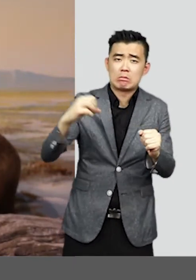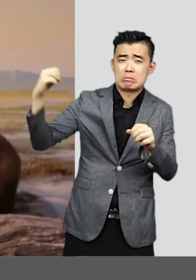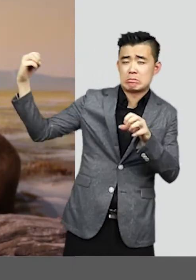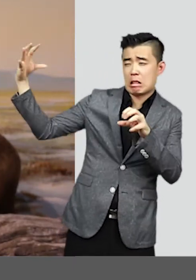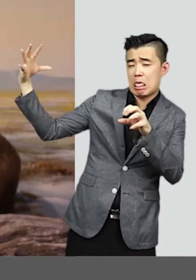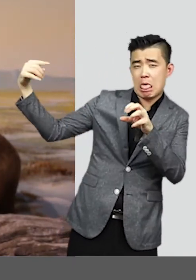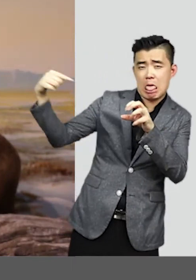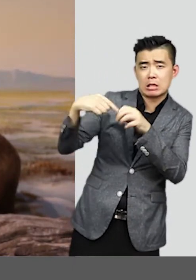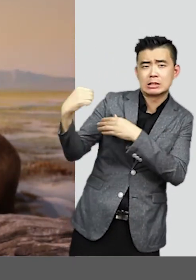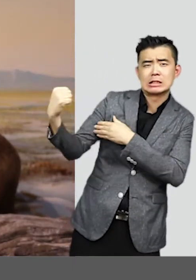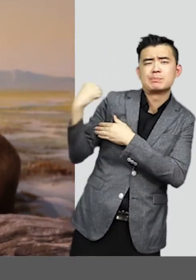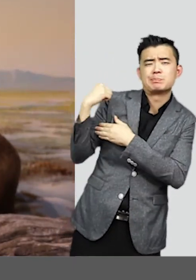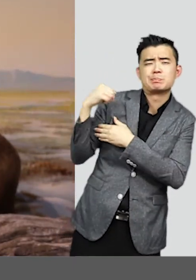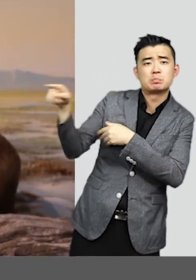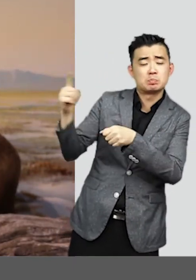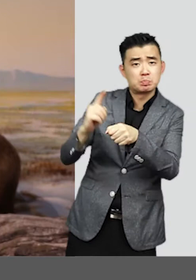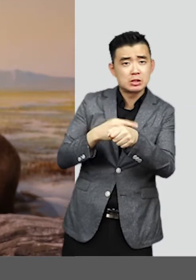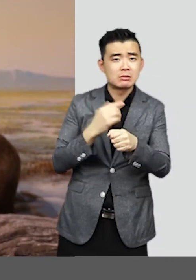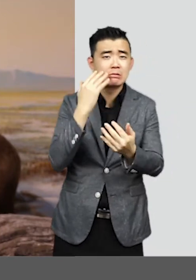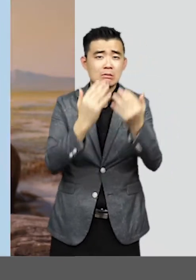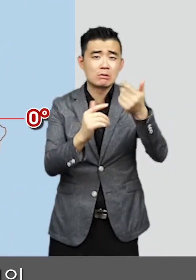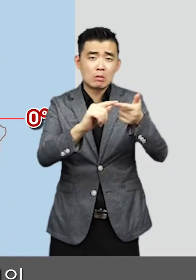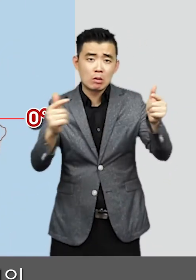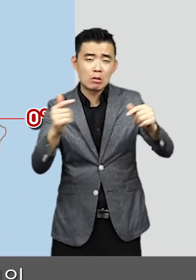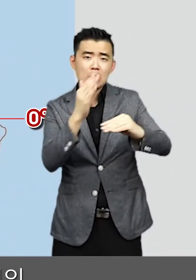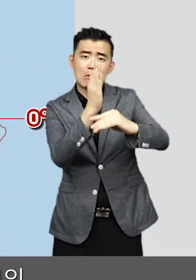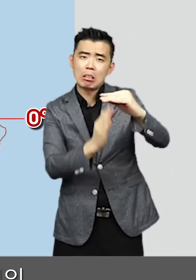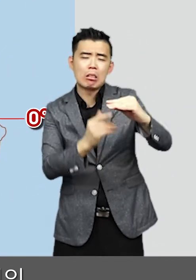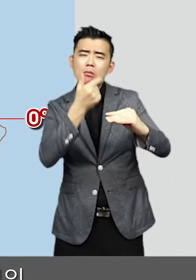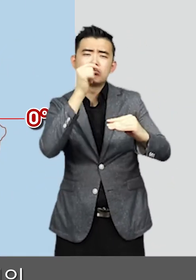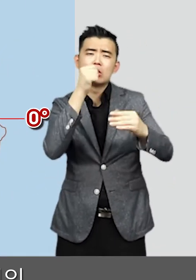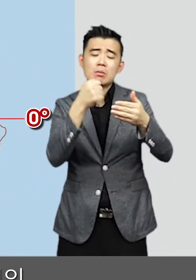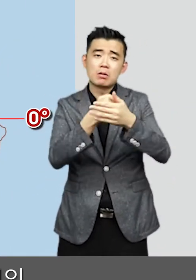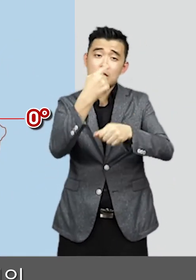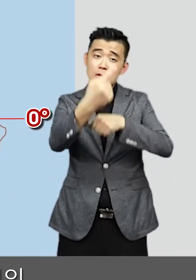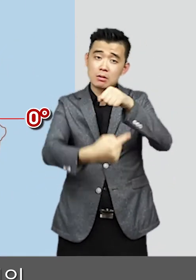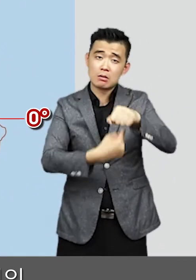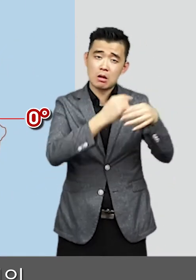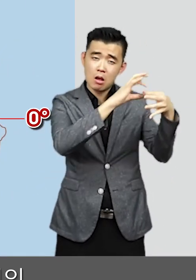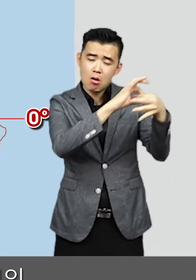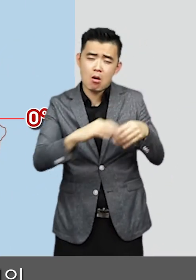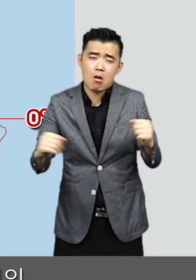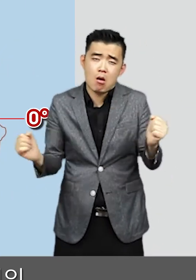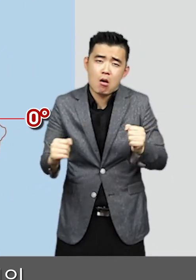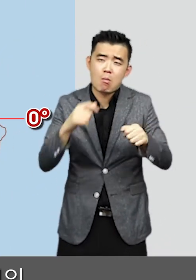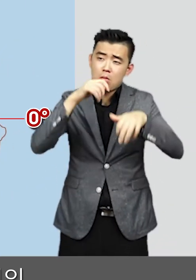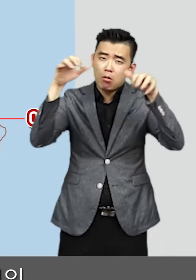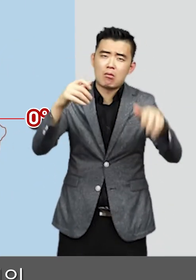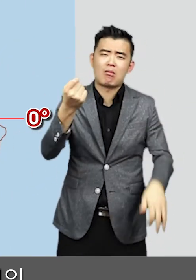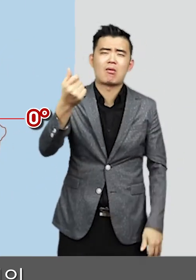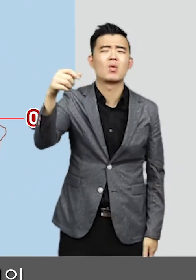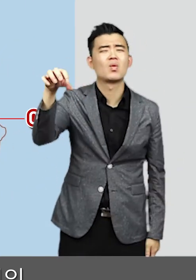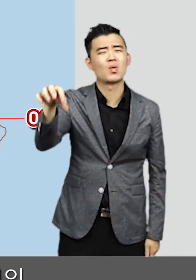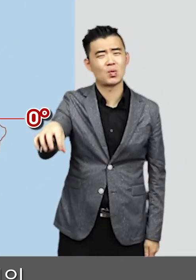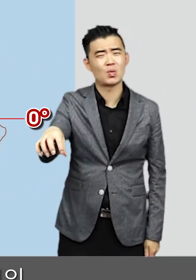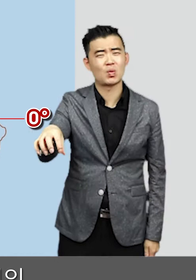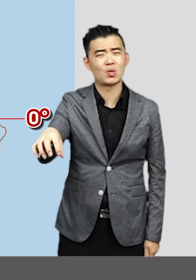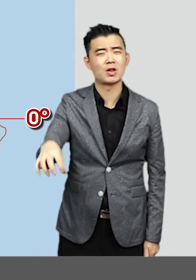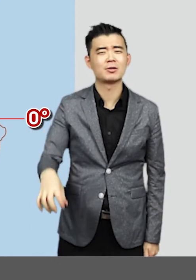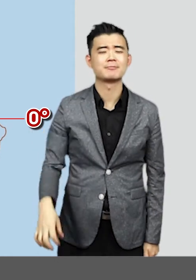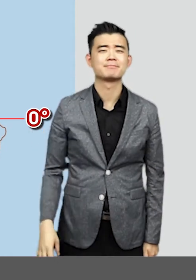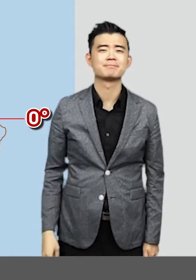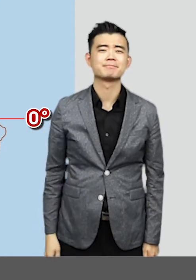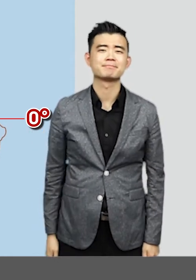북극과 남극지역의 기후를 말하는데 해양으로부터 받을 수 있는 빛이 열대우림의 절반에도 미치지 못하기 때문에